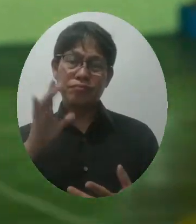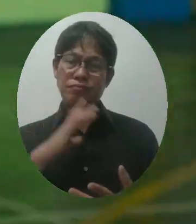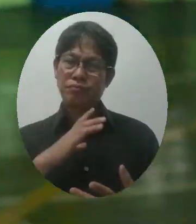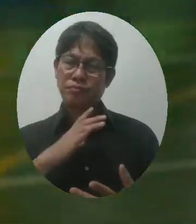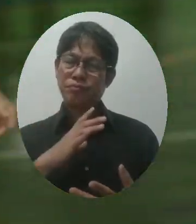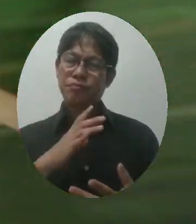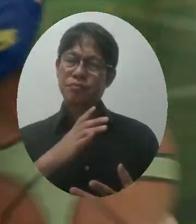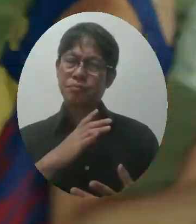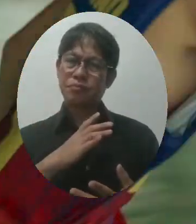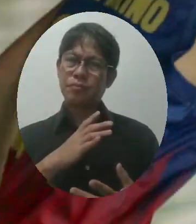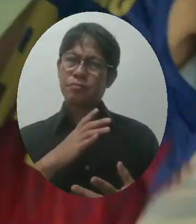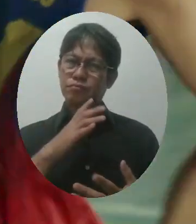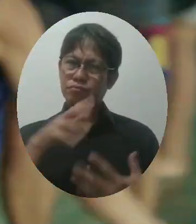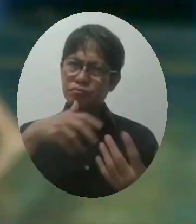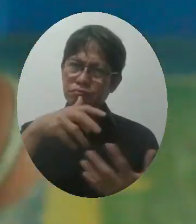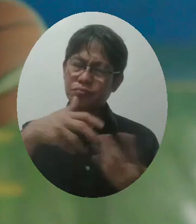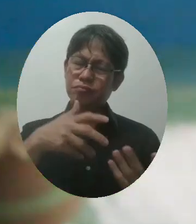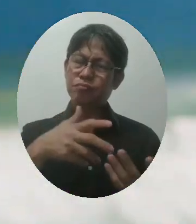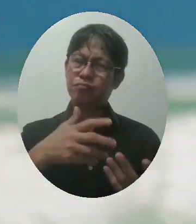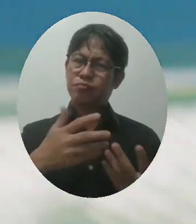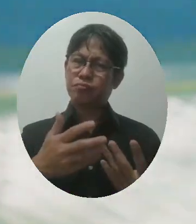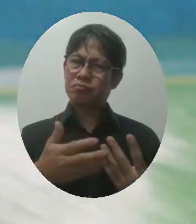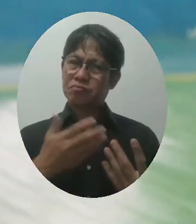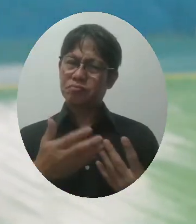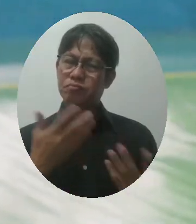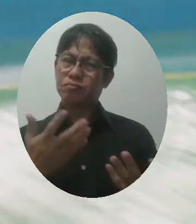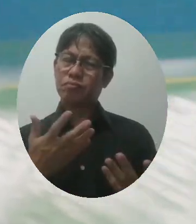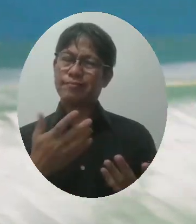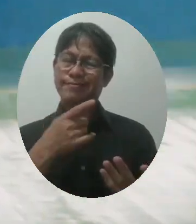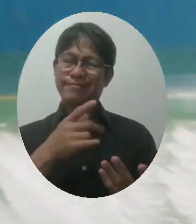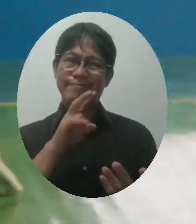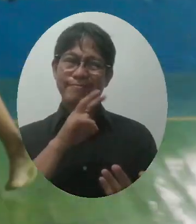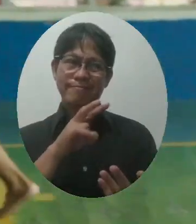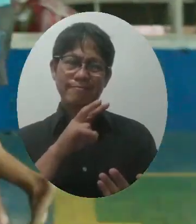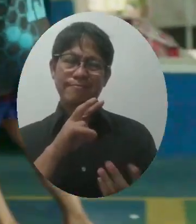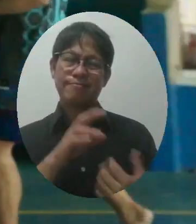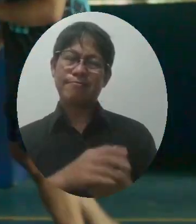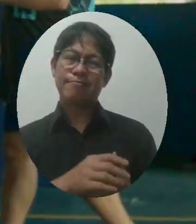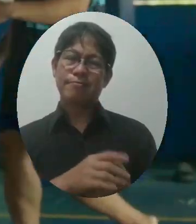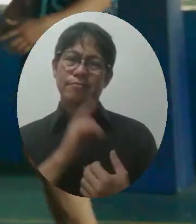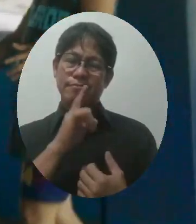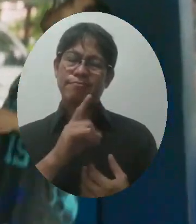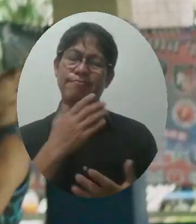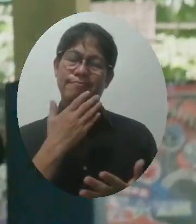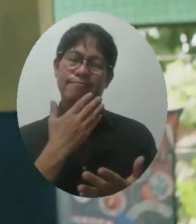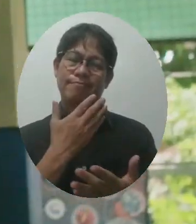Kaya yun ang nakakatuwa sa kanya eh. Napakabait pa na bata.